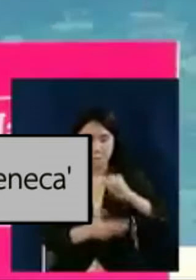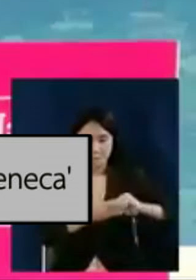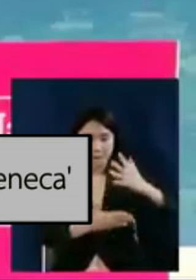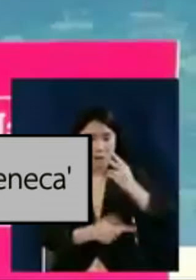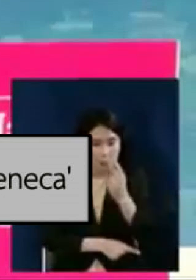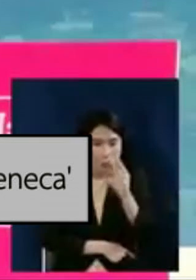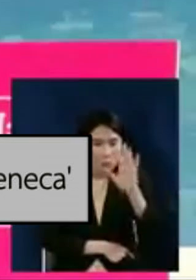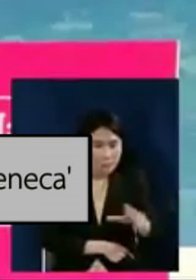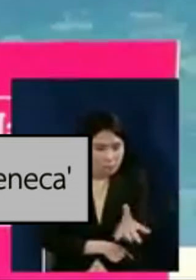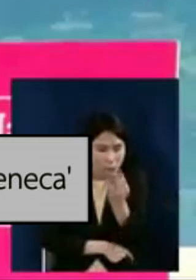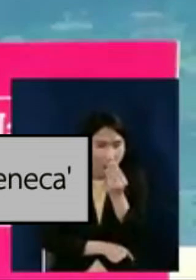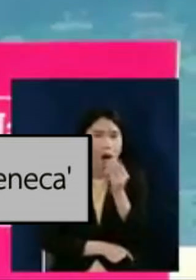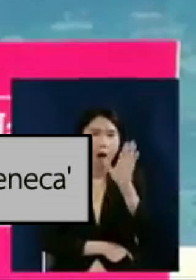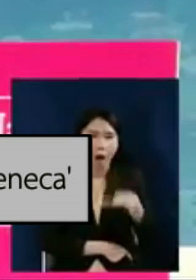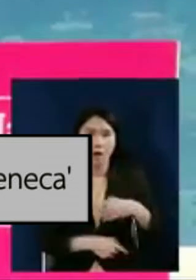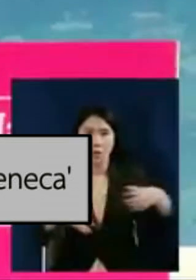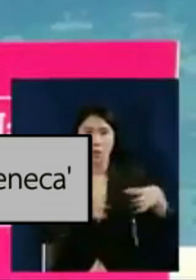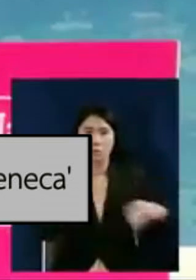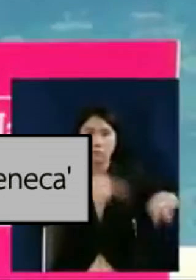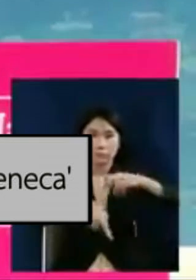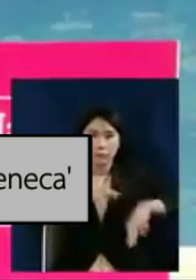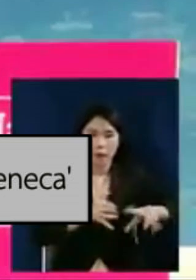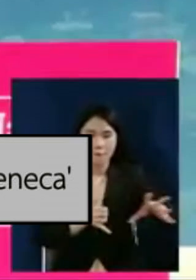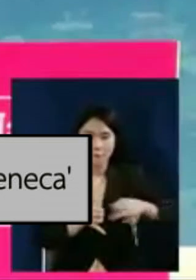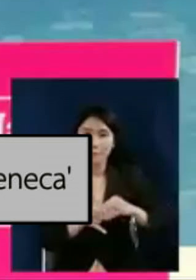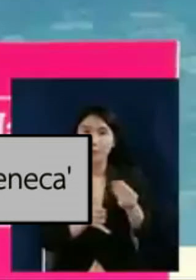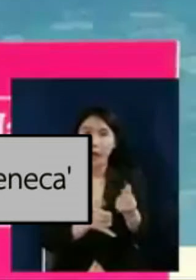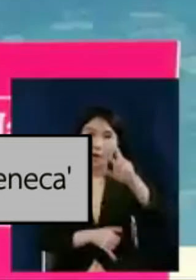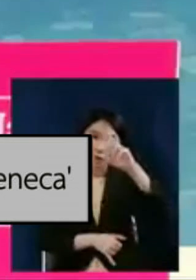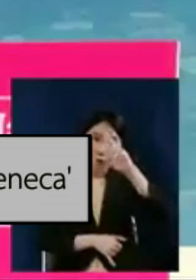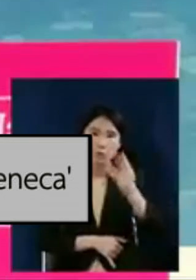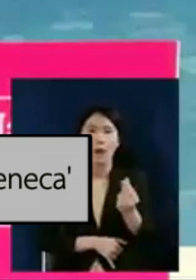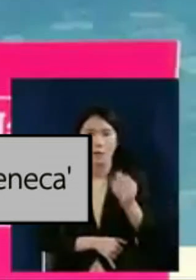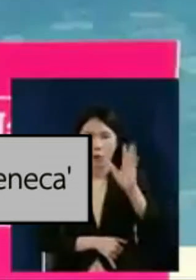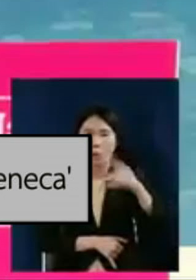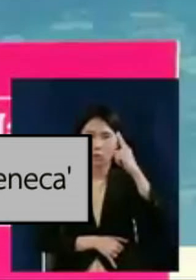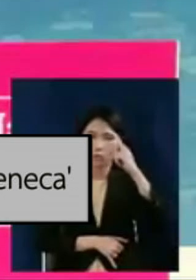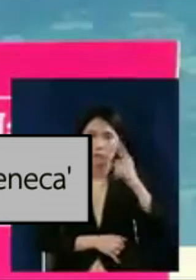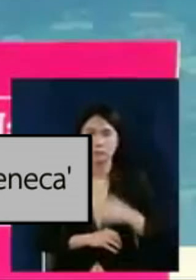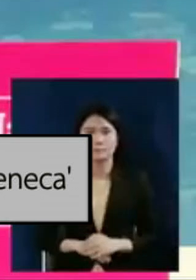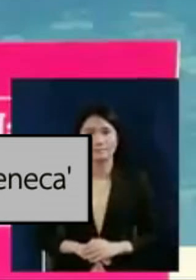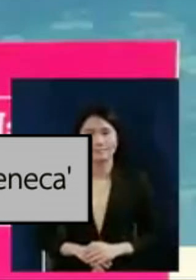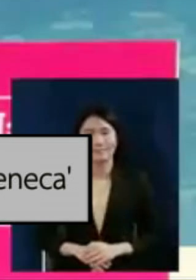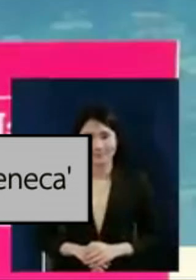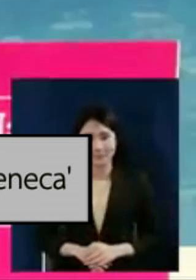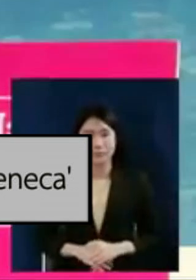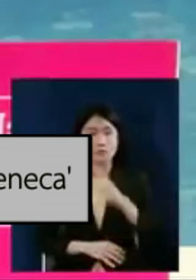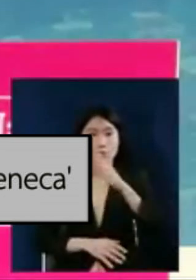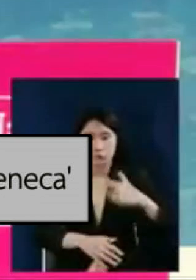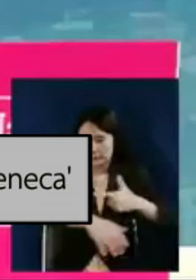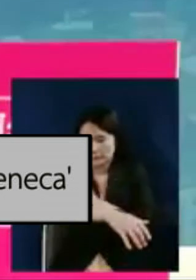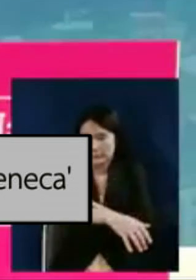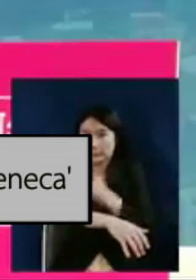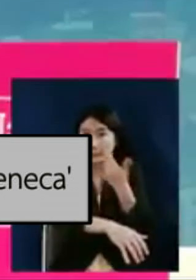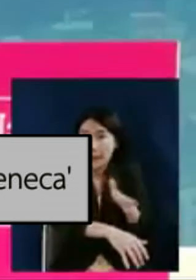ถามว่าต่างกับ astridคะค่ะนะถึงมาว่าจะใช้เอ็นดิบNo virusเนี่ยแต่ว่าว่าของจอห์น